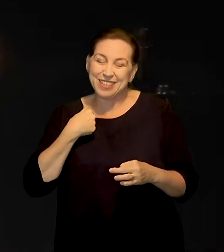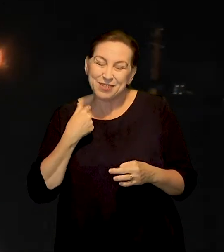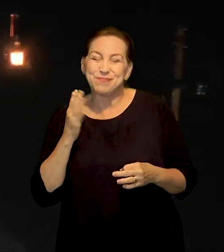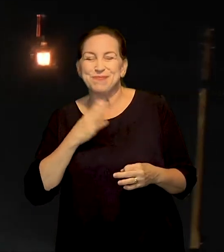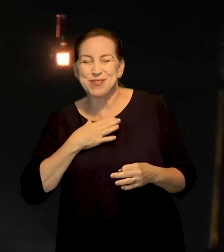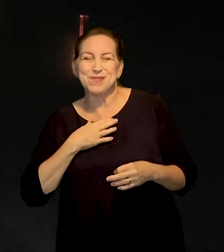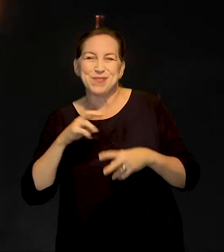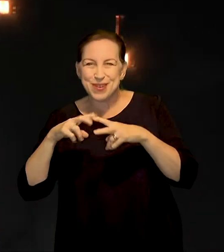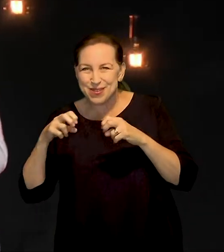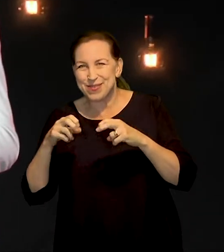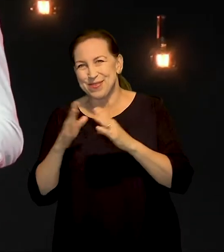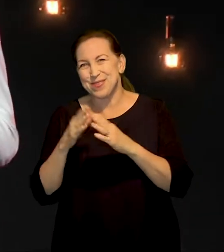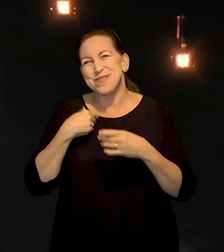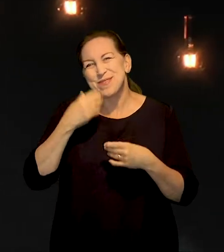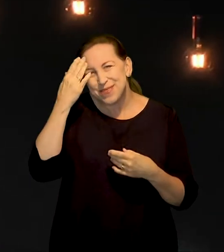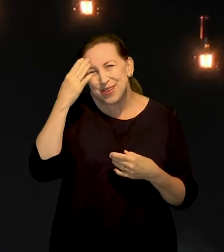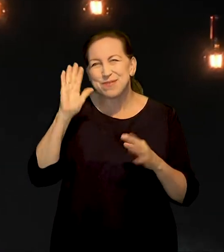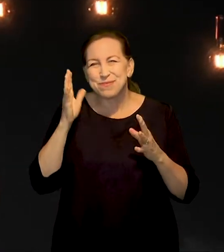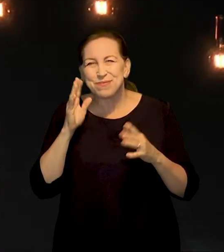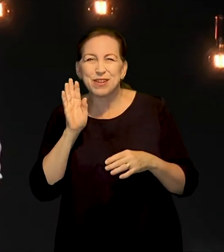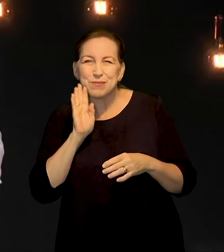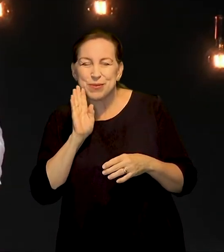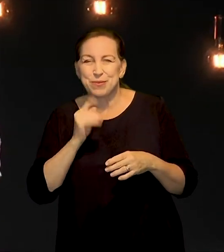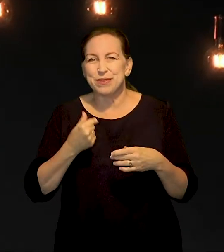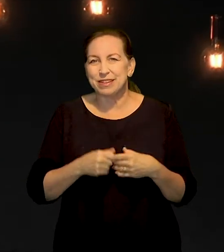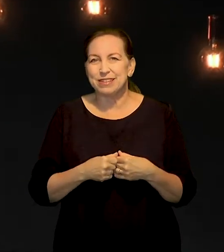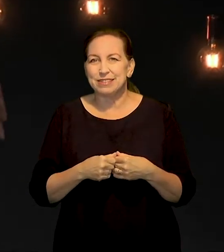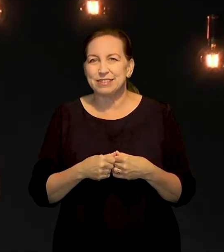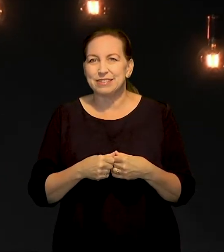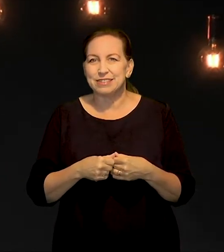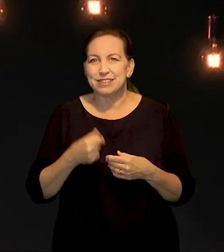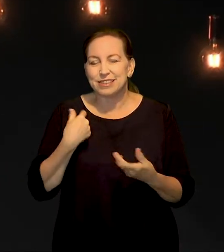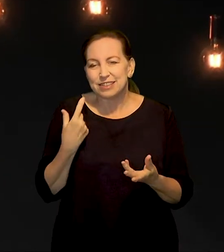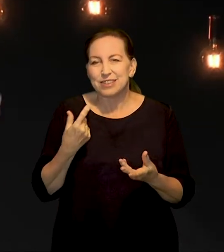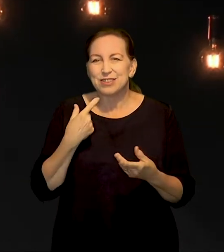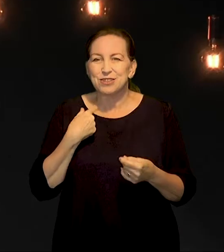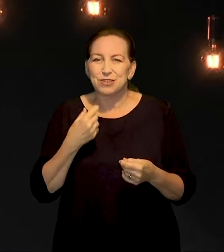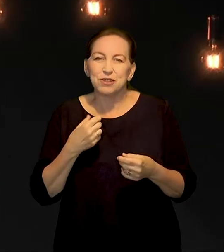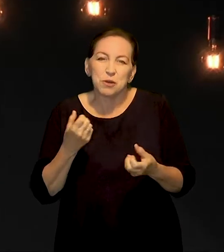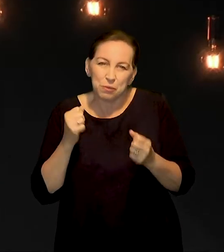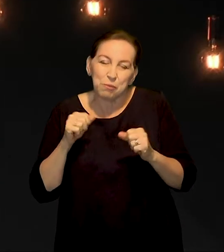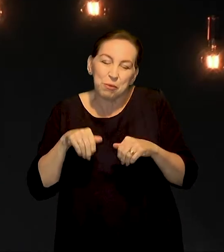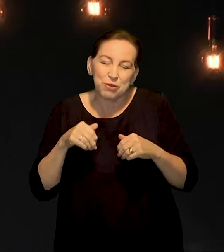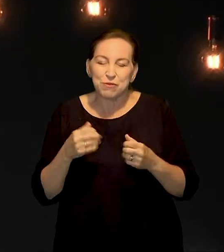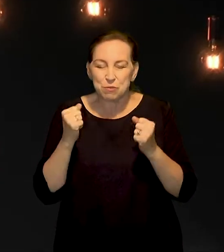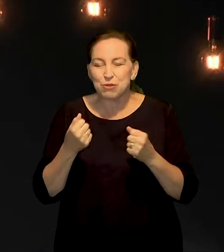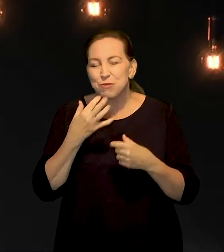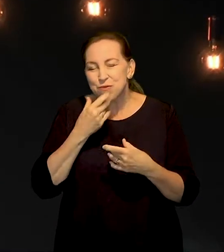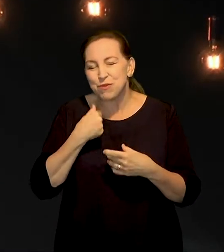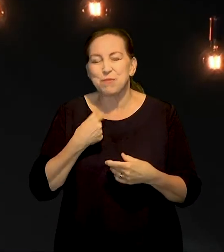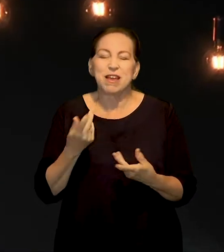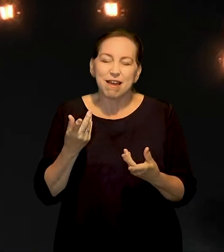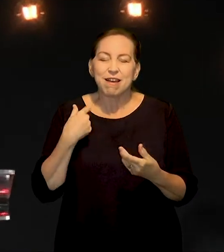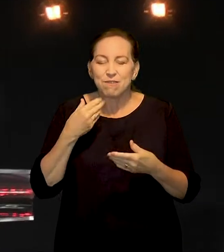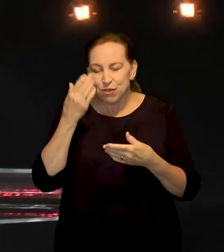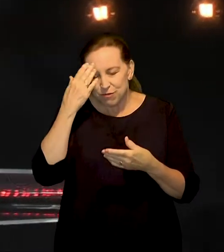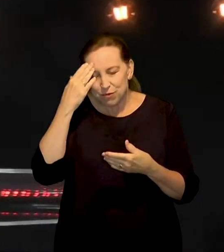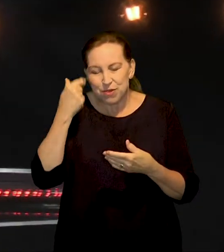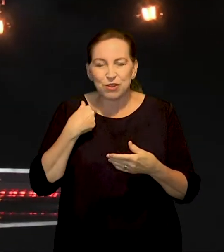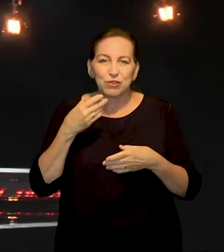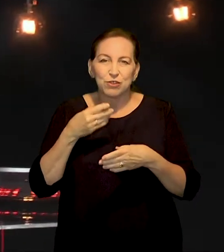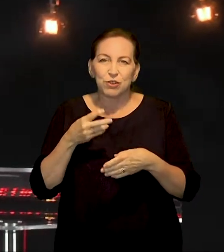więc dokładnie wiem, nie jest to chyba przypadkowe, że pojawiło mi się akurat to, ponieważ to mocno do mnie przemawia. Wiem, jak to jest, kiedy wychodzę z